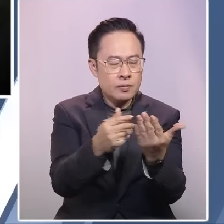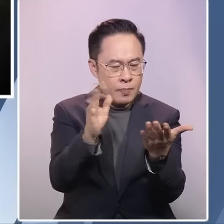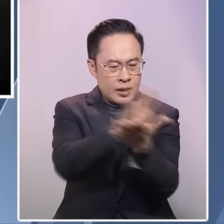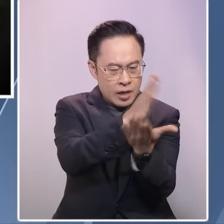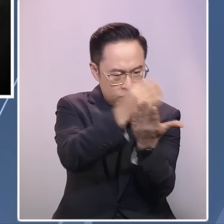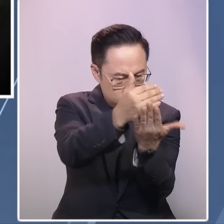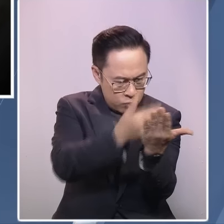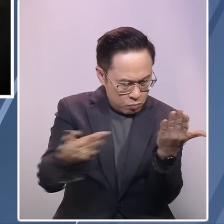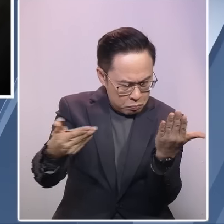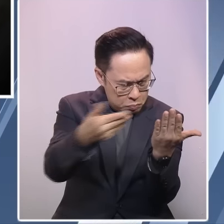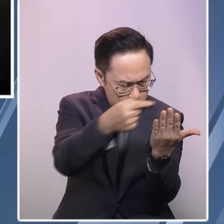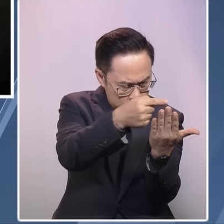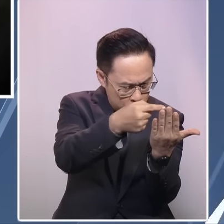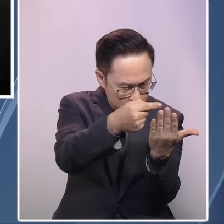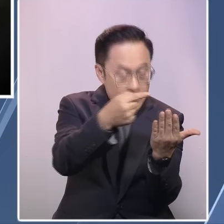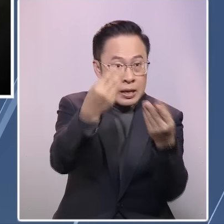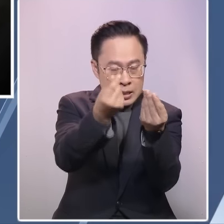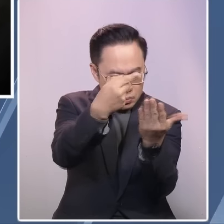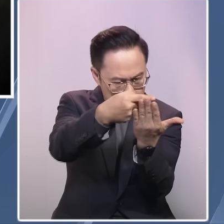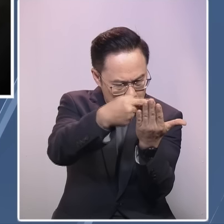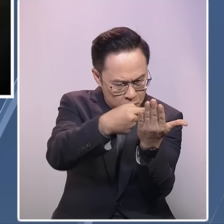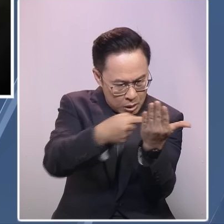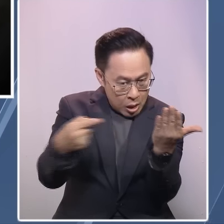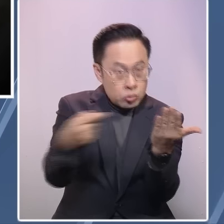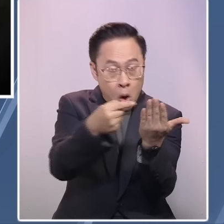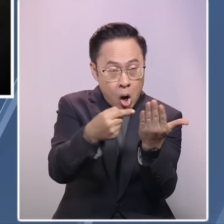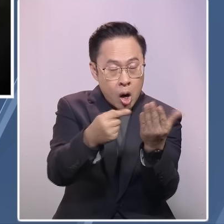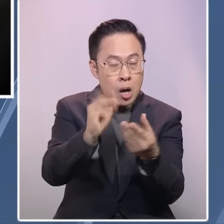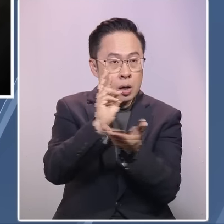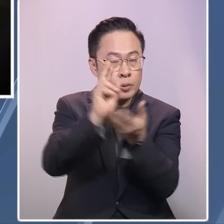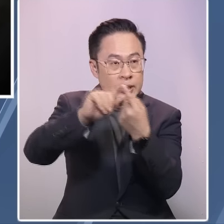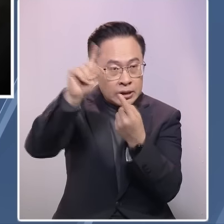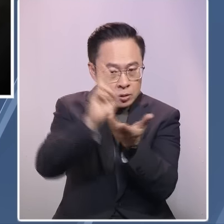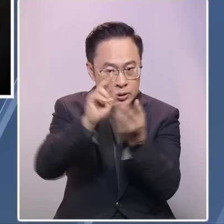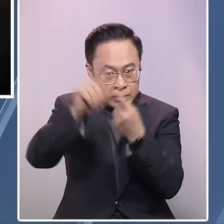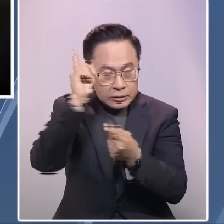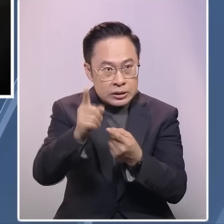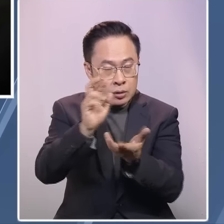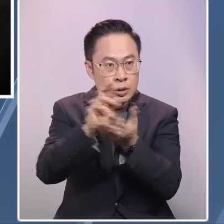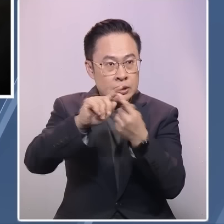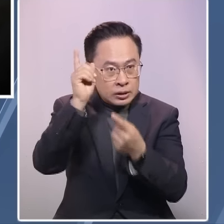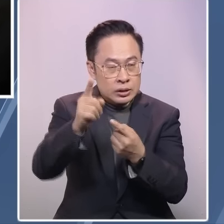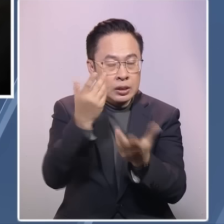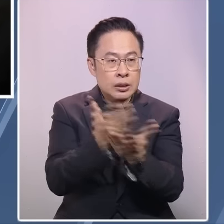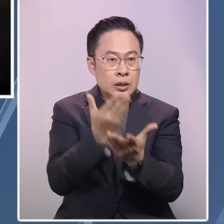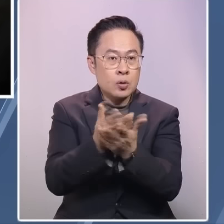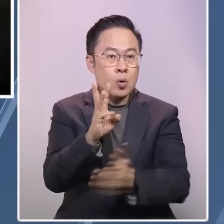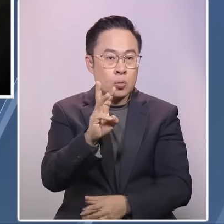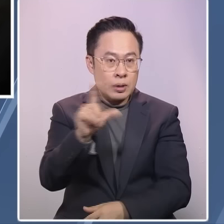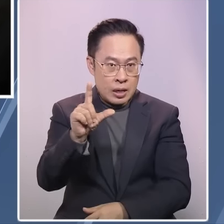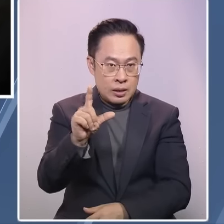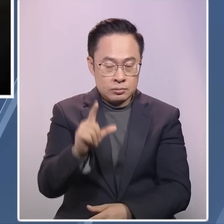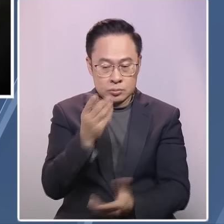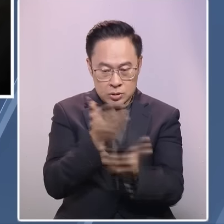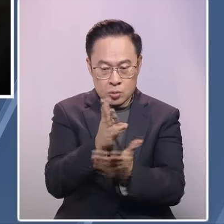เงินรางวัล 6ล้านบาทค่ะคือผู้หญิงเมียนมาเก็เลยบอกว่าถ้าอย่างงั้นเนี่ยคุณยายคือด้วยความที่หนูเนี่ยเป็นเป็นคนต่าง